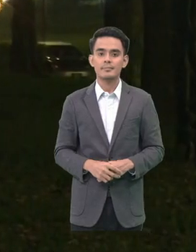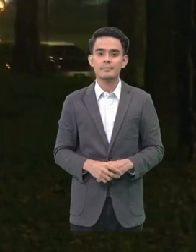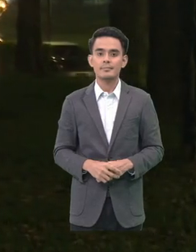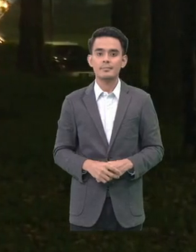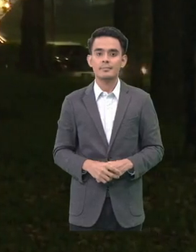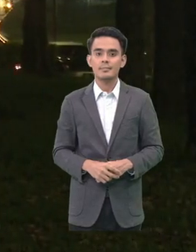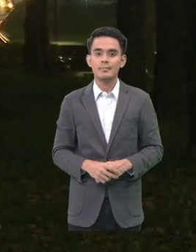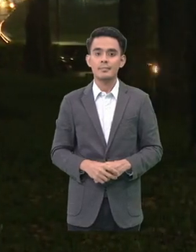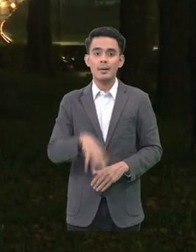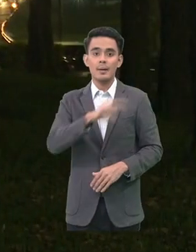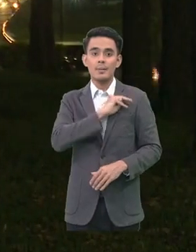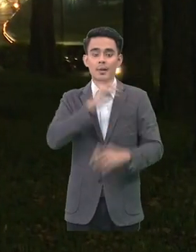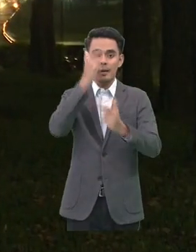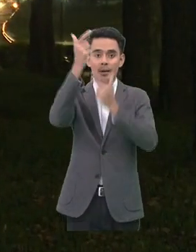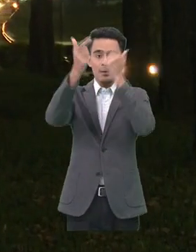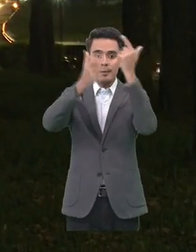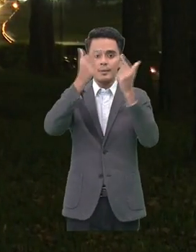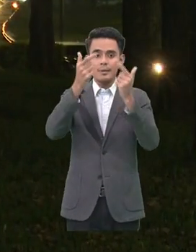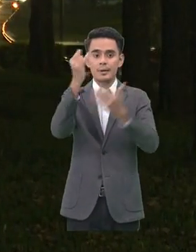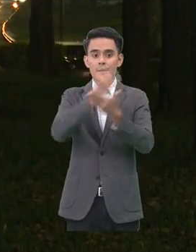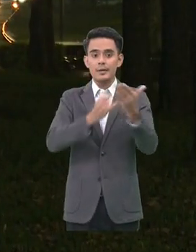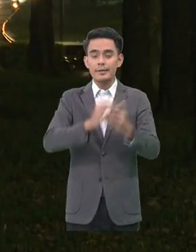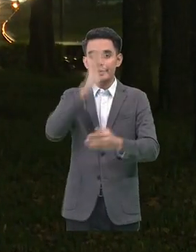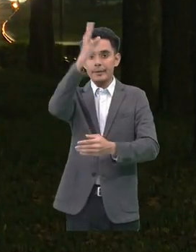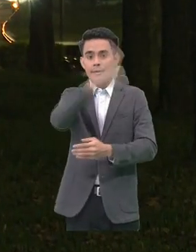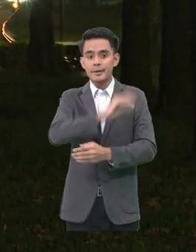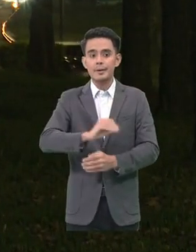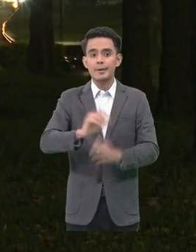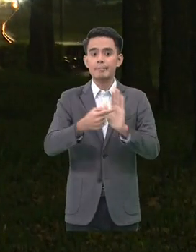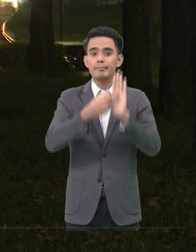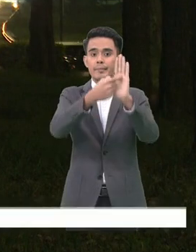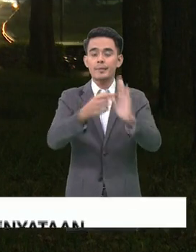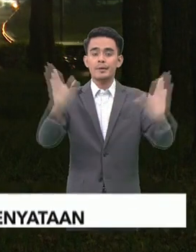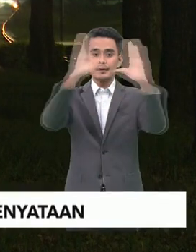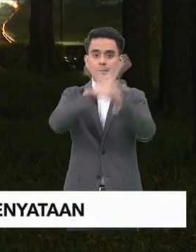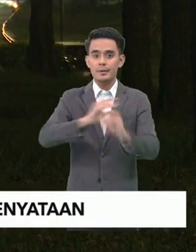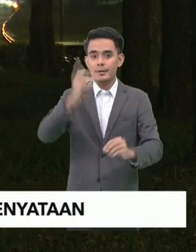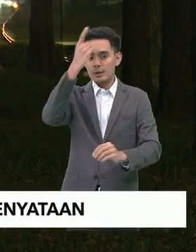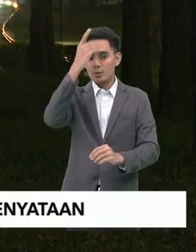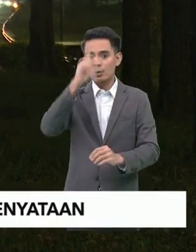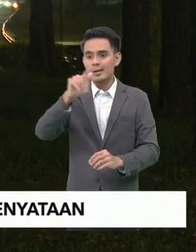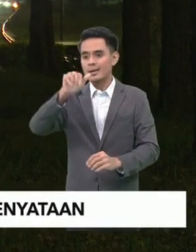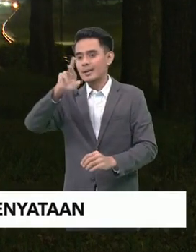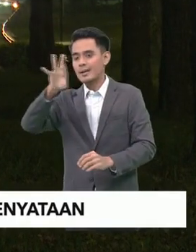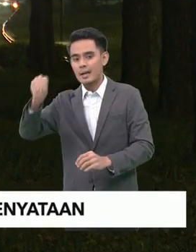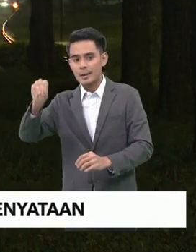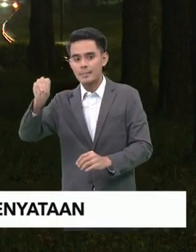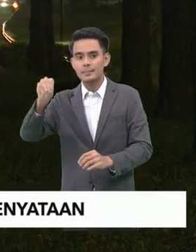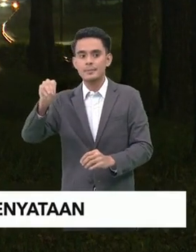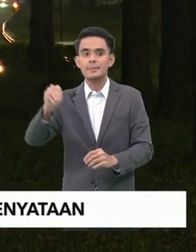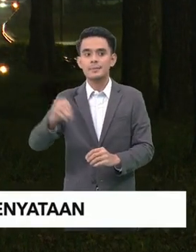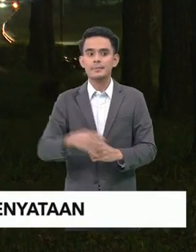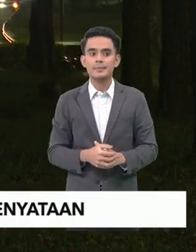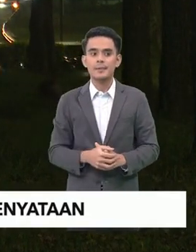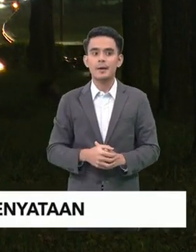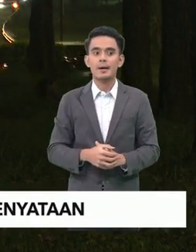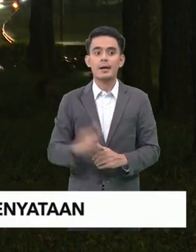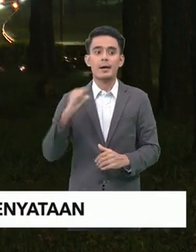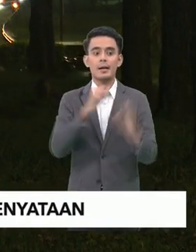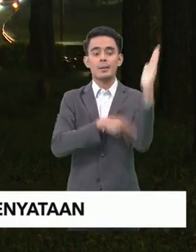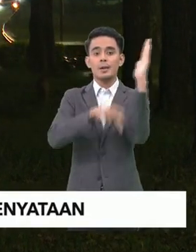Baik, seterusnya Menteri Pelancongan Industri Kreatif dan Seni Persembahan Sarawak, Dato' Sri Abdul Karim Rahman Hamzah melabel ahli Parlimen